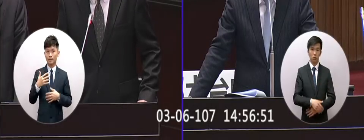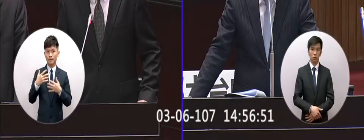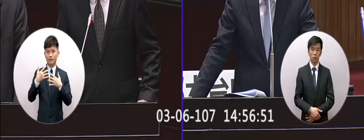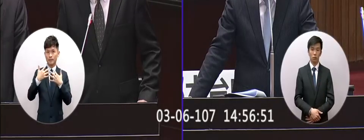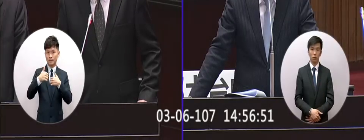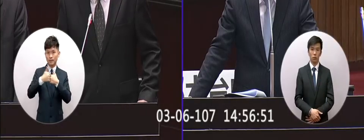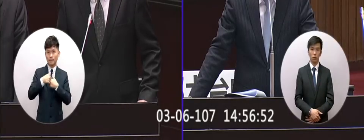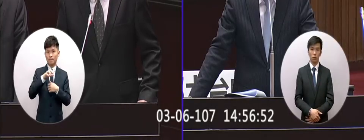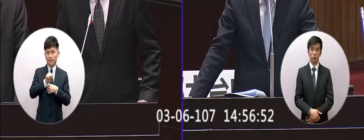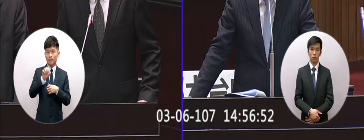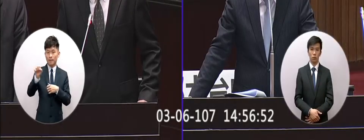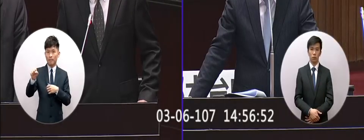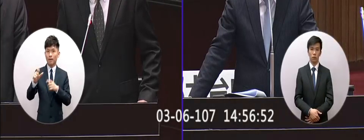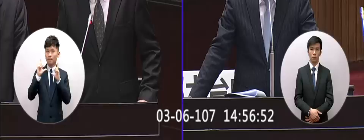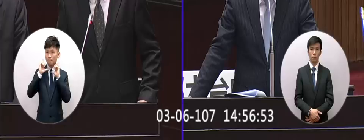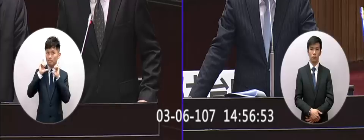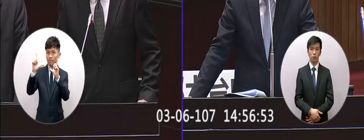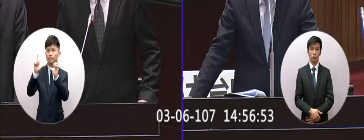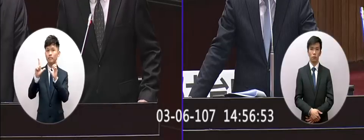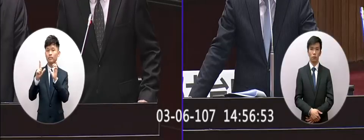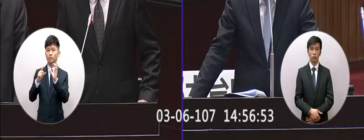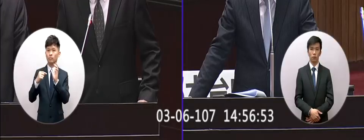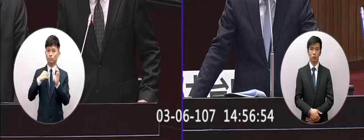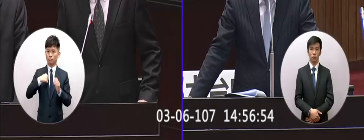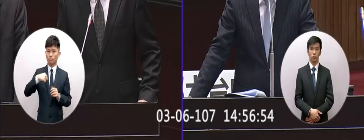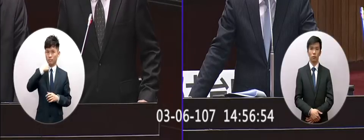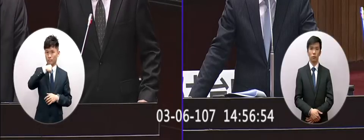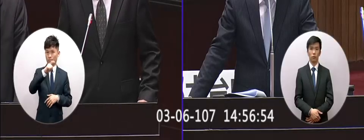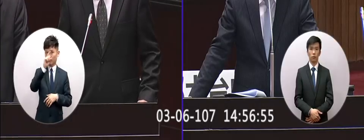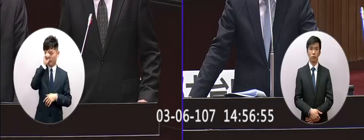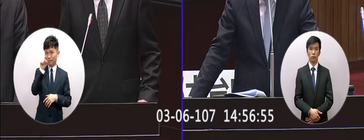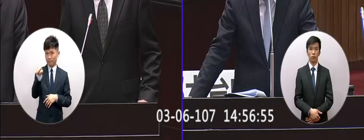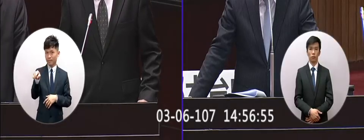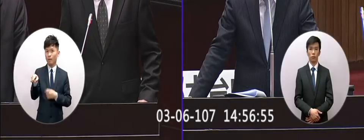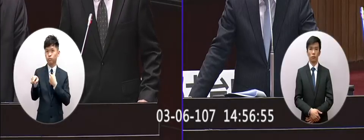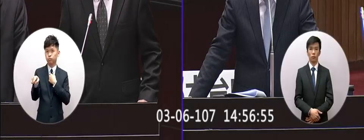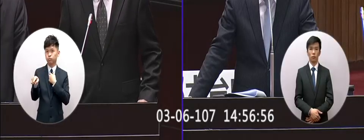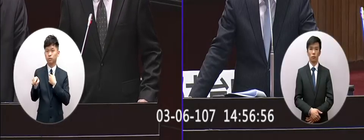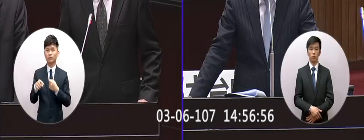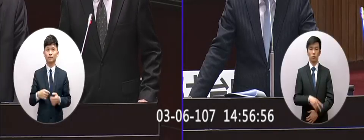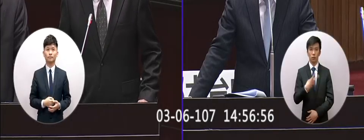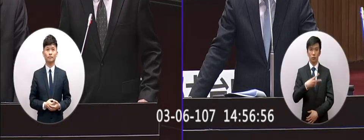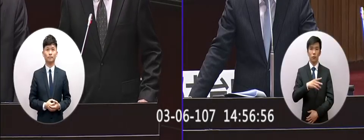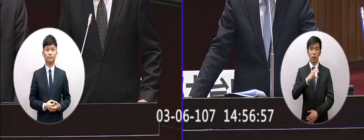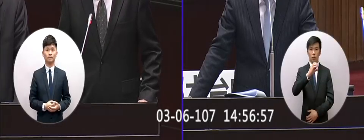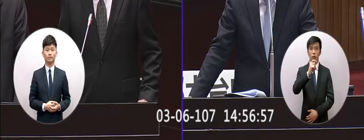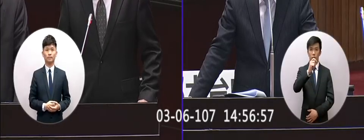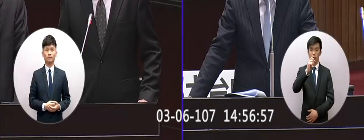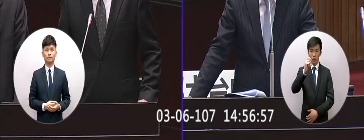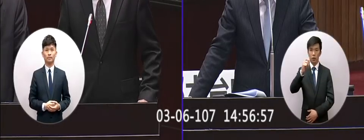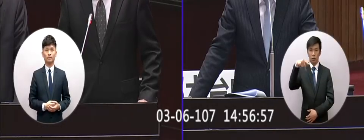机会让美方知道说，这个是我们有所期待的一个 项目。那个 CPTPP 呢？